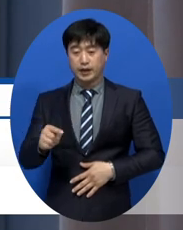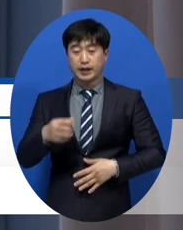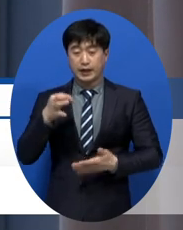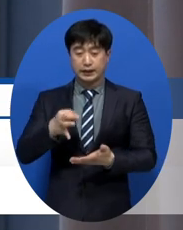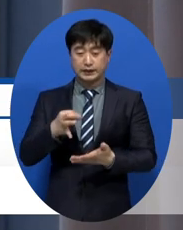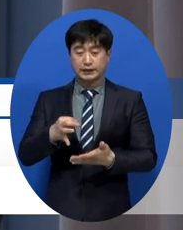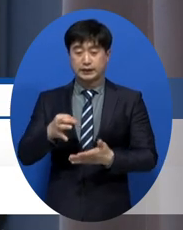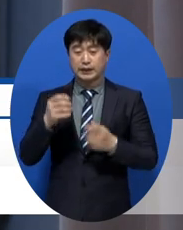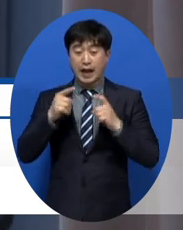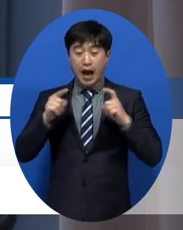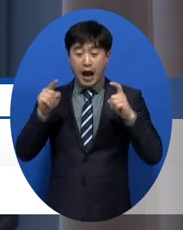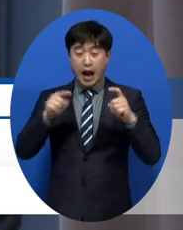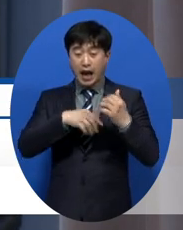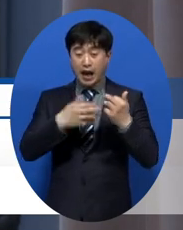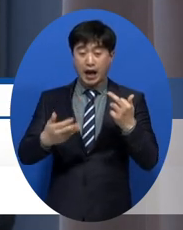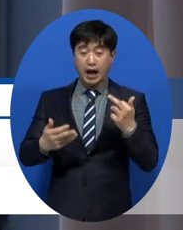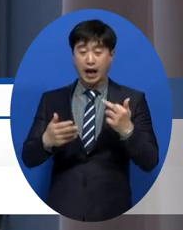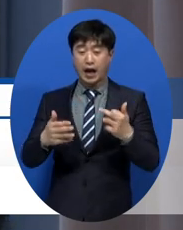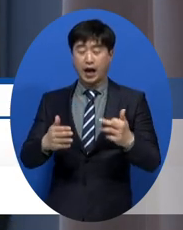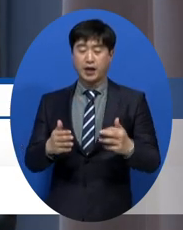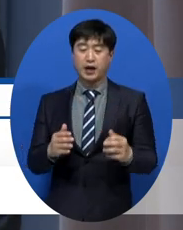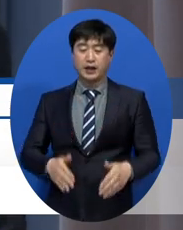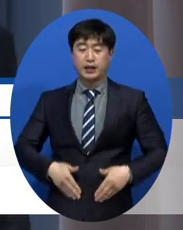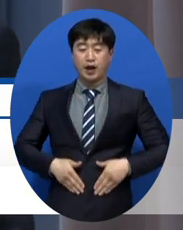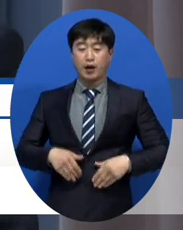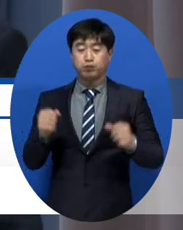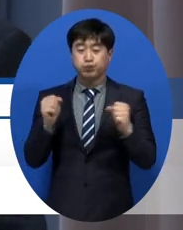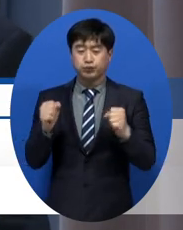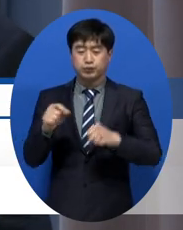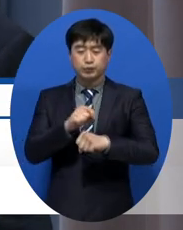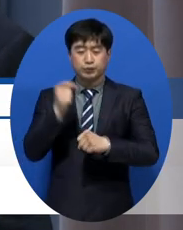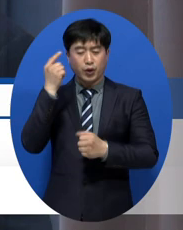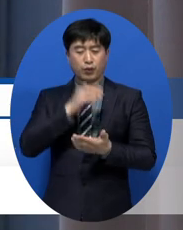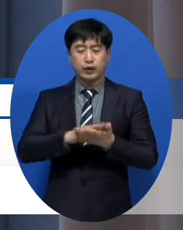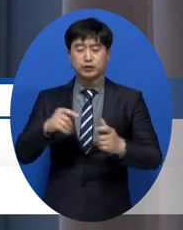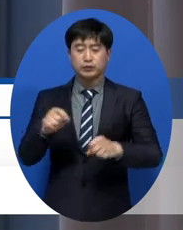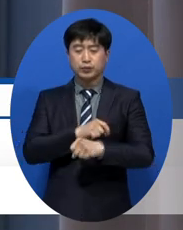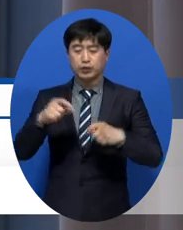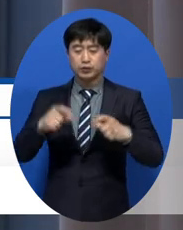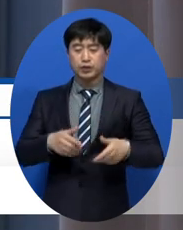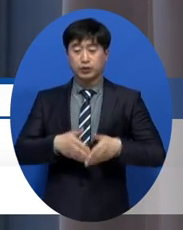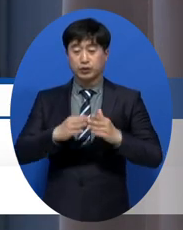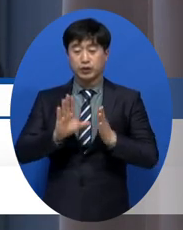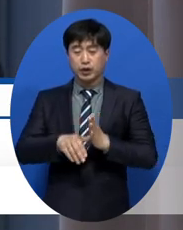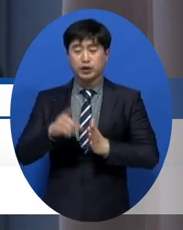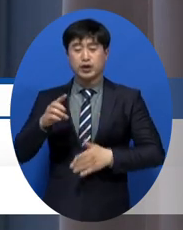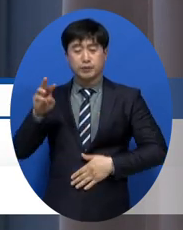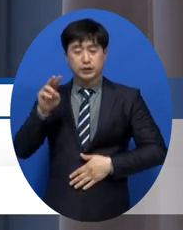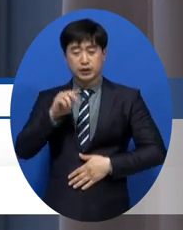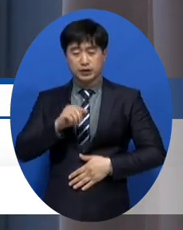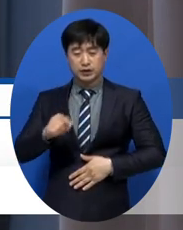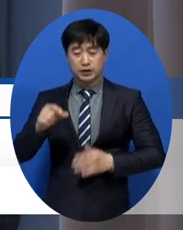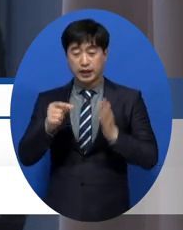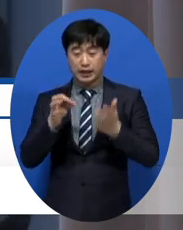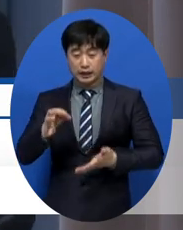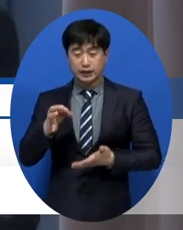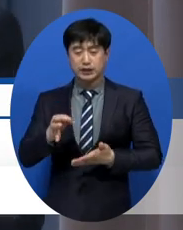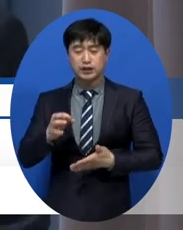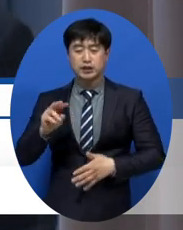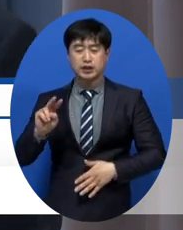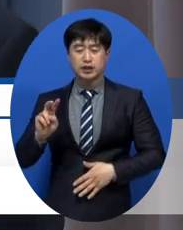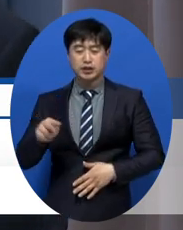그다음에 한강하구의 남북의 평화 특구를 만들었을 때 DMZ 브랜드 가치는 총 209조 원이고